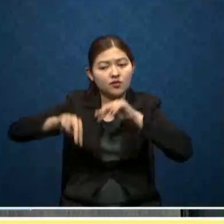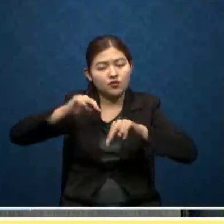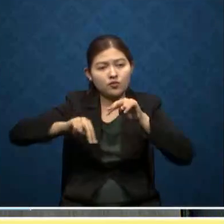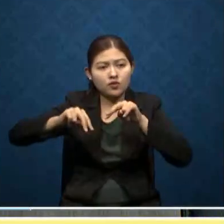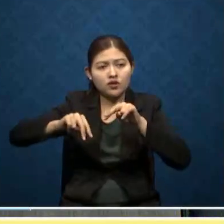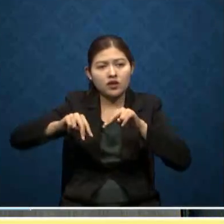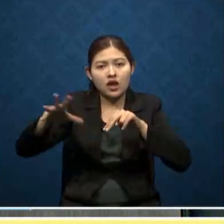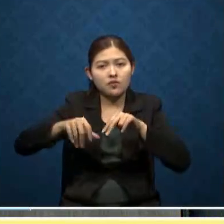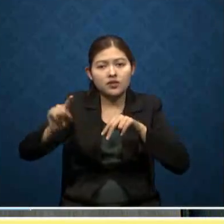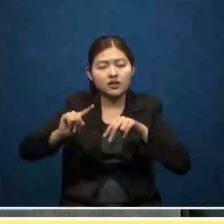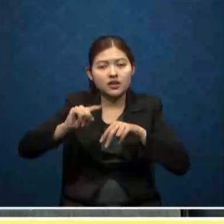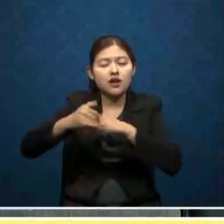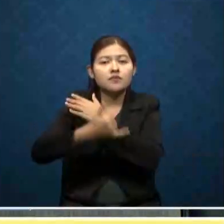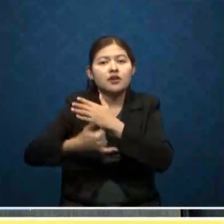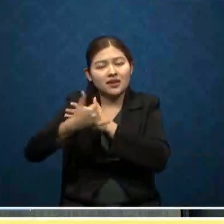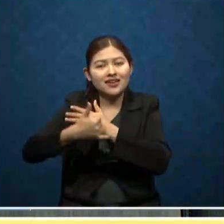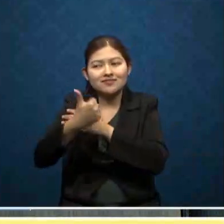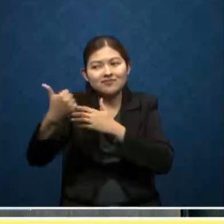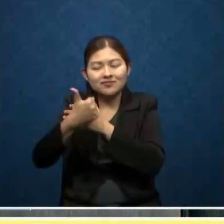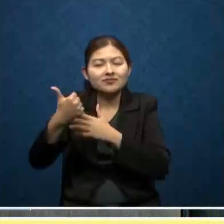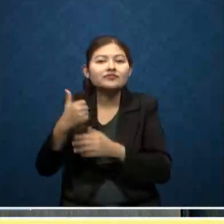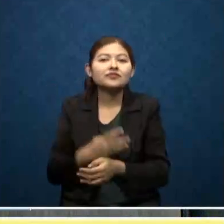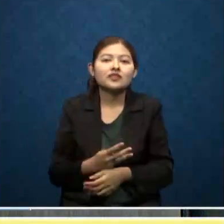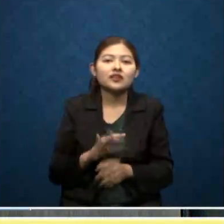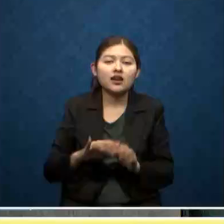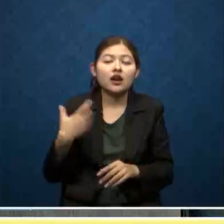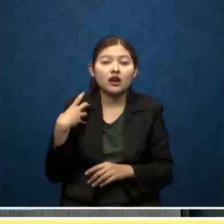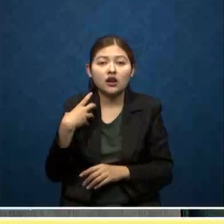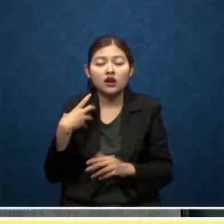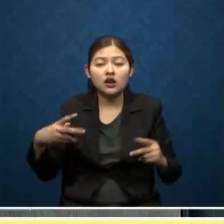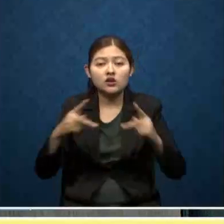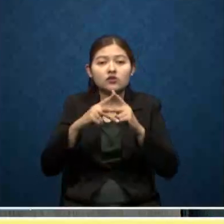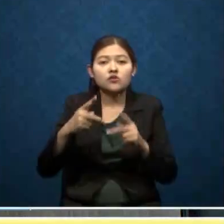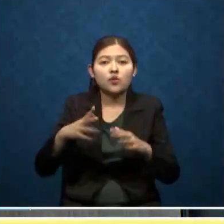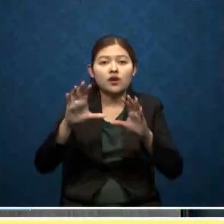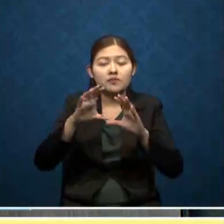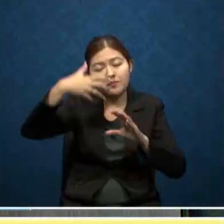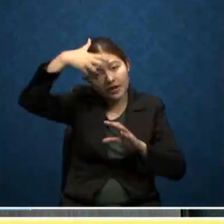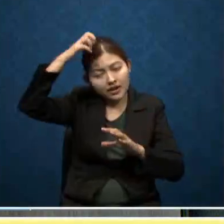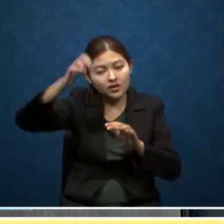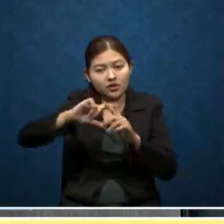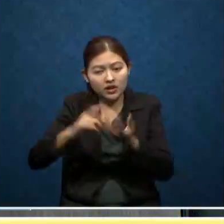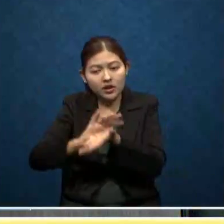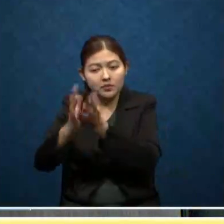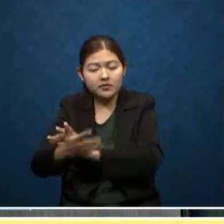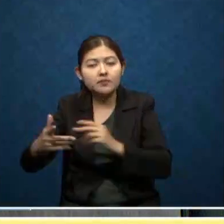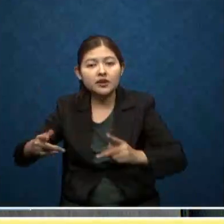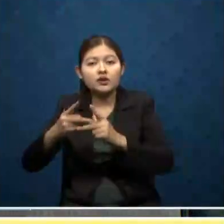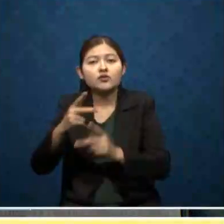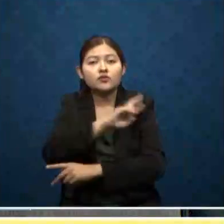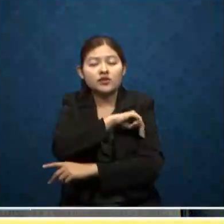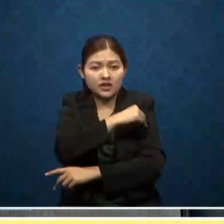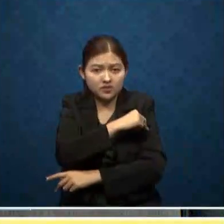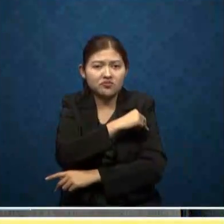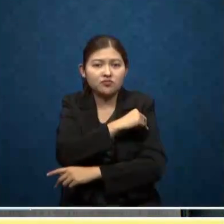นานะครับสุขาภิบาลที่เคยอยู่ในกระทรวงมหาดไทยปัจจุบันนี้ก็เป็นกระทรวงสาธารณสุขไปแล้วนะครับแต่กระทรวงพลัง